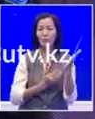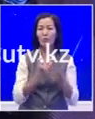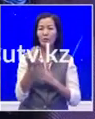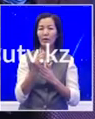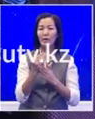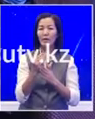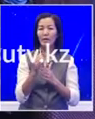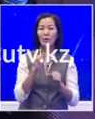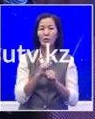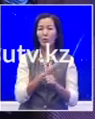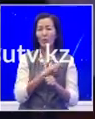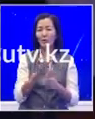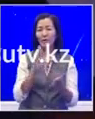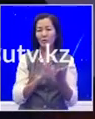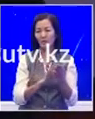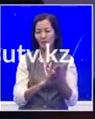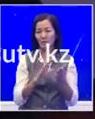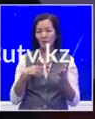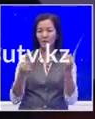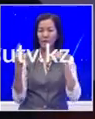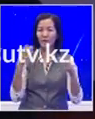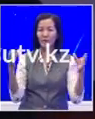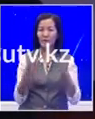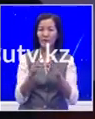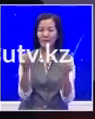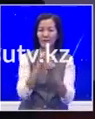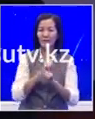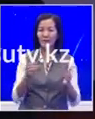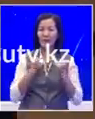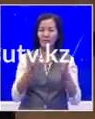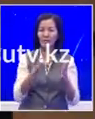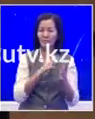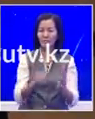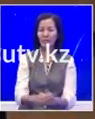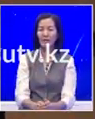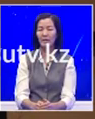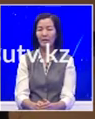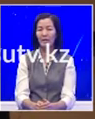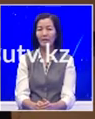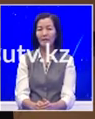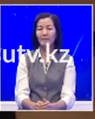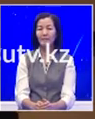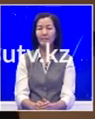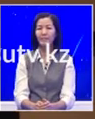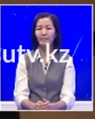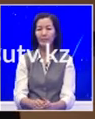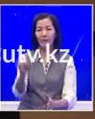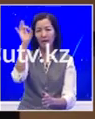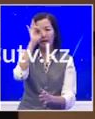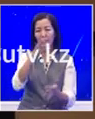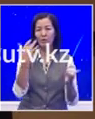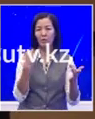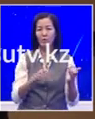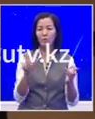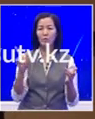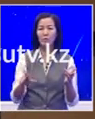Тоқтаусыз шапалақ соққан көпшілік шығармашылық топқа ерекше ықыласын білдірді. Атақты Сәкен Тұрысбековтың концертіне мен